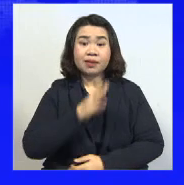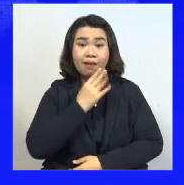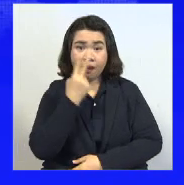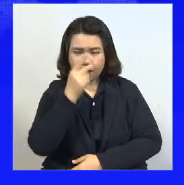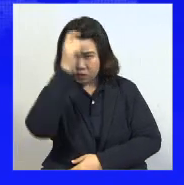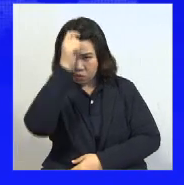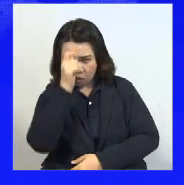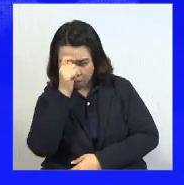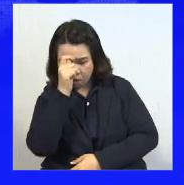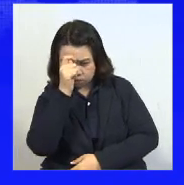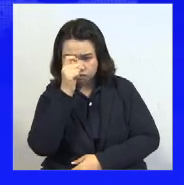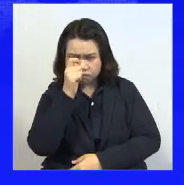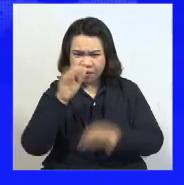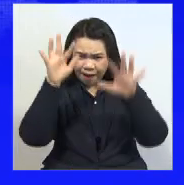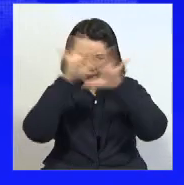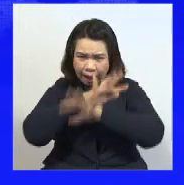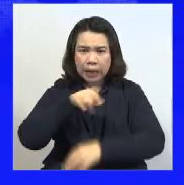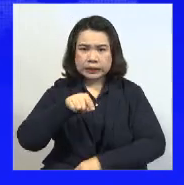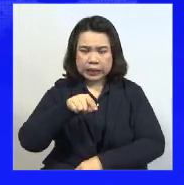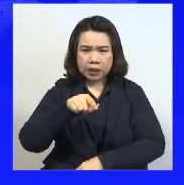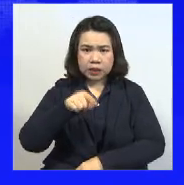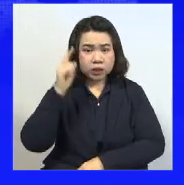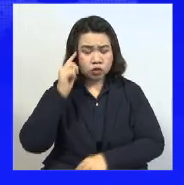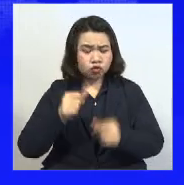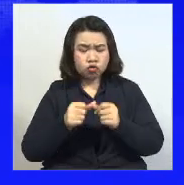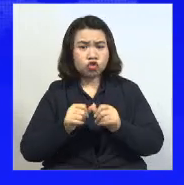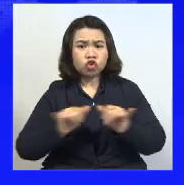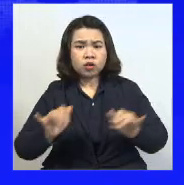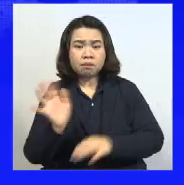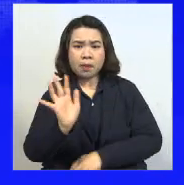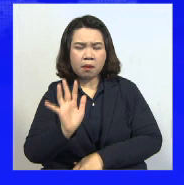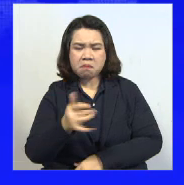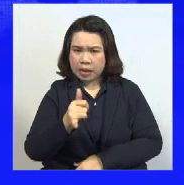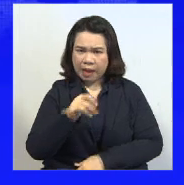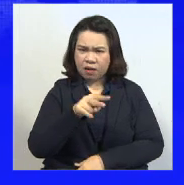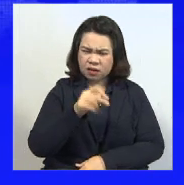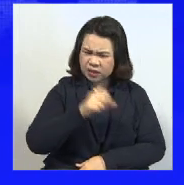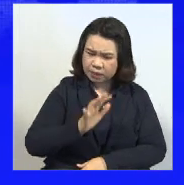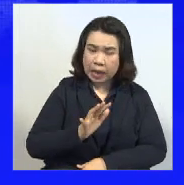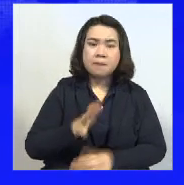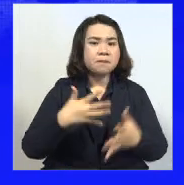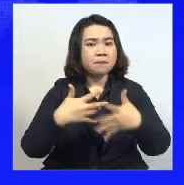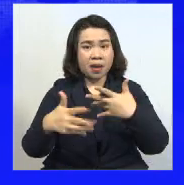นสวมหมวกแล้วดูแล้วลักษณะต้องสงสัยอย่านิ่งนอนใจคิดว่าเอ๊ะไม่ใช่หรอกคงไ